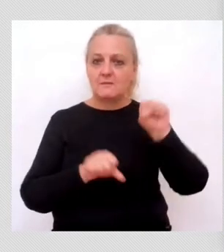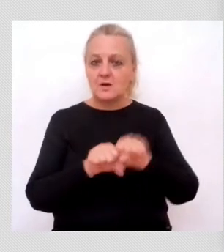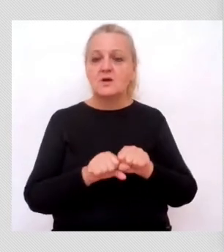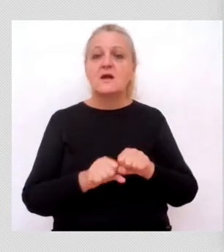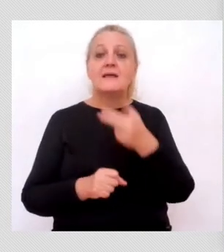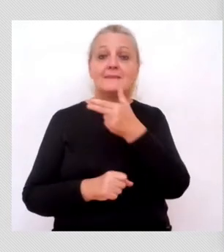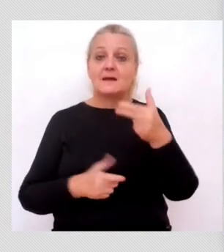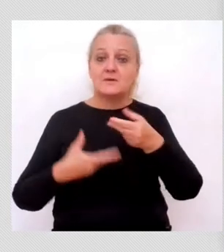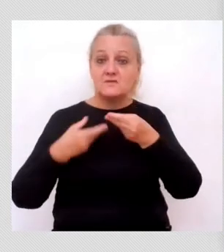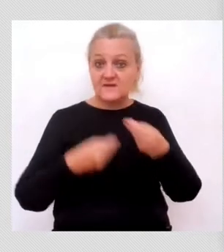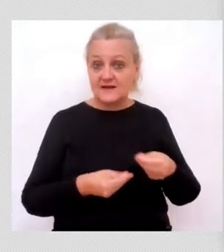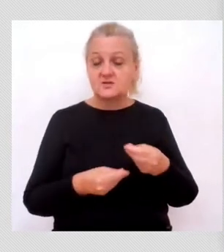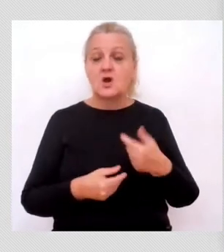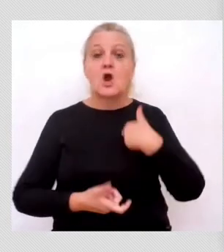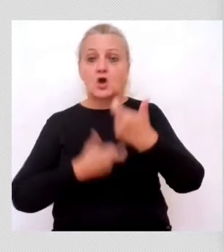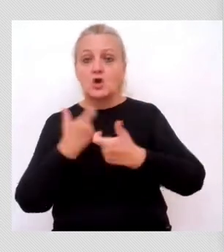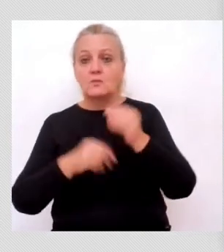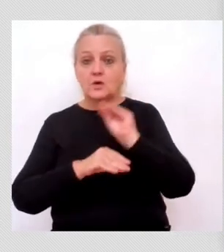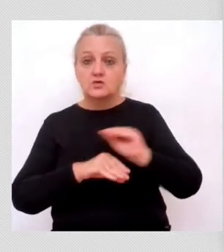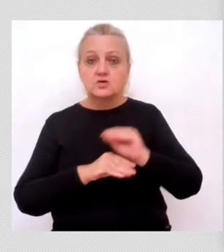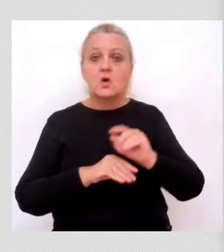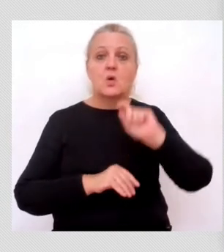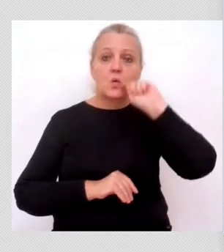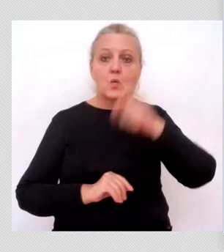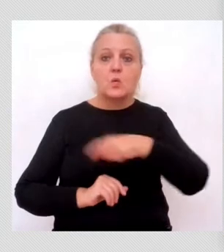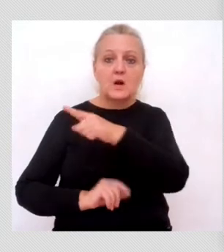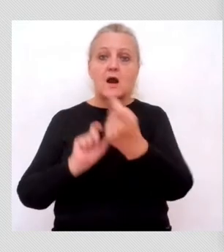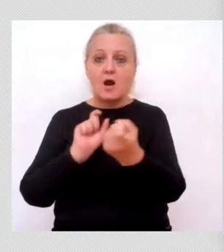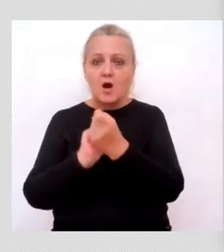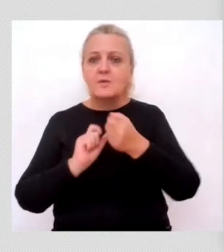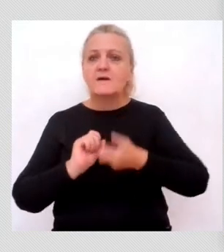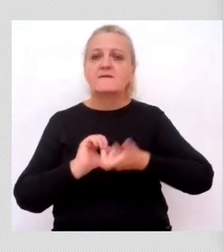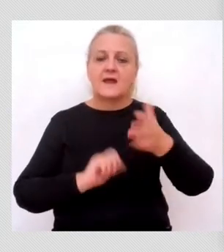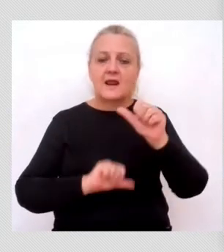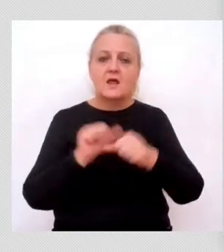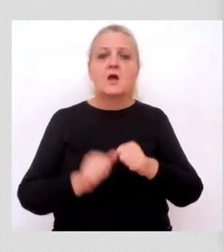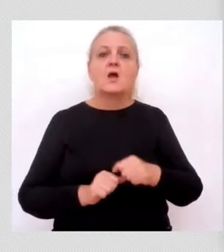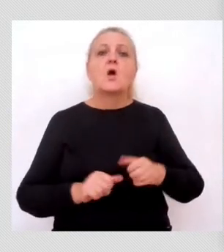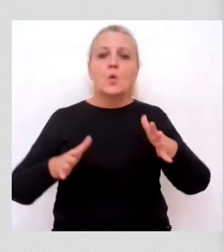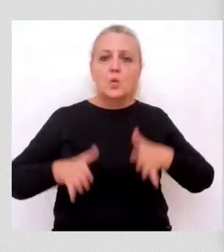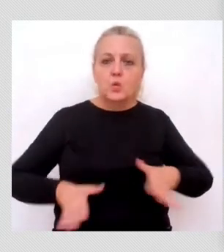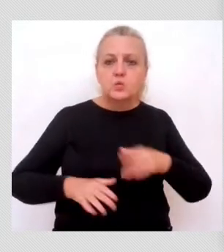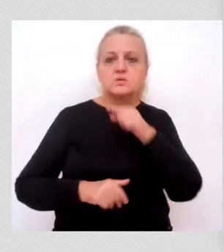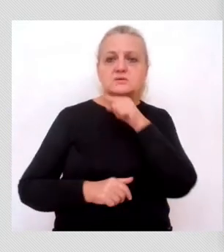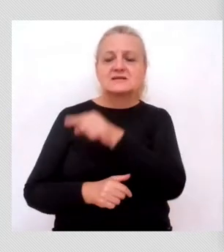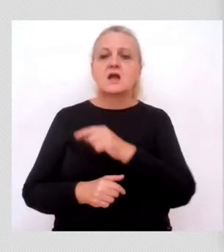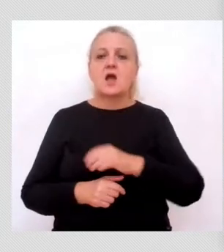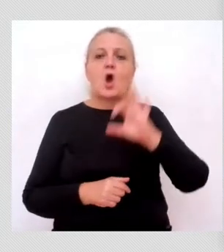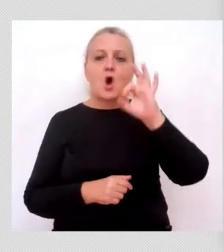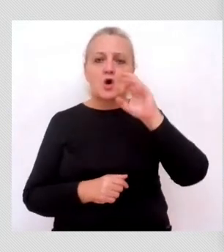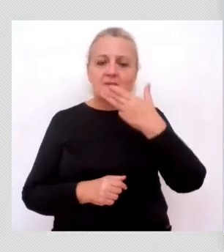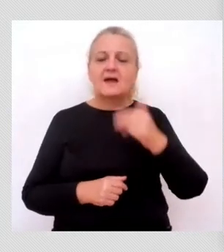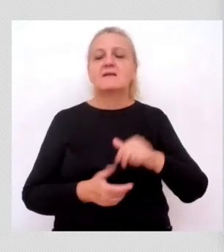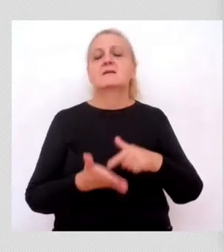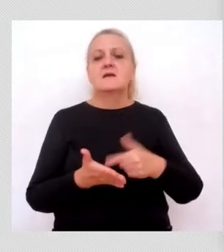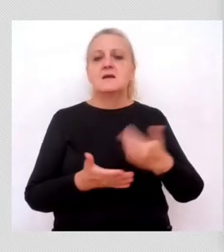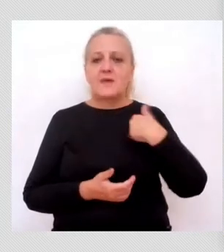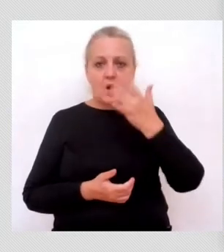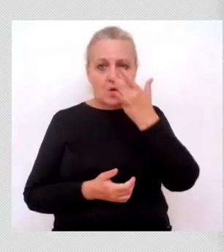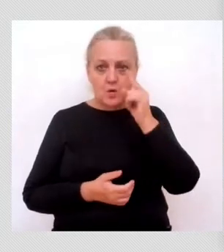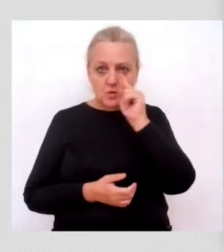finansowania. Robiłem szkolenia dla ukraińskiej opozycji przez wiele lat, dla gruzińskiej, dla ormiańskiej, dla białoruskiej.